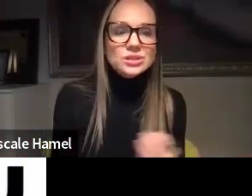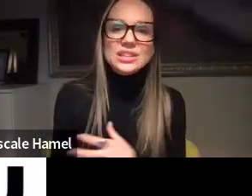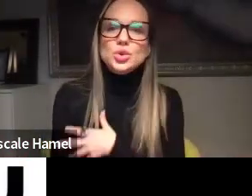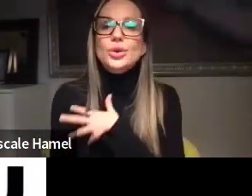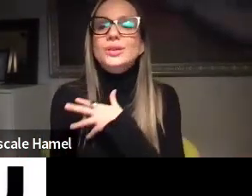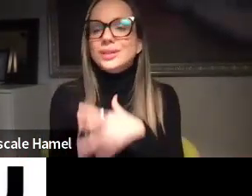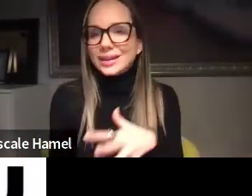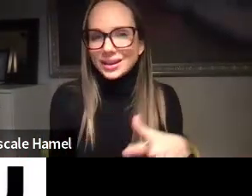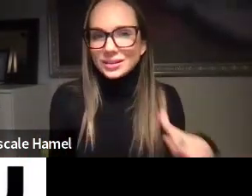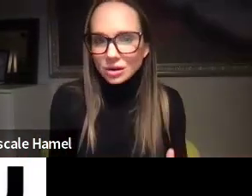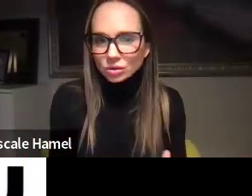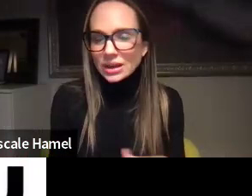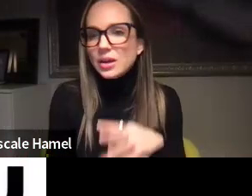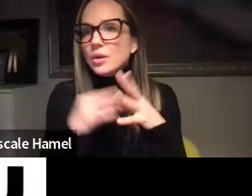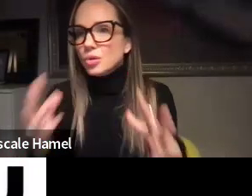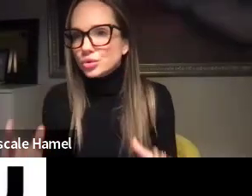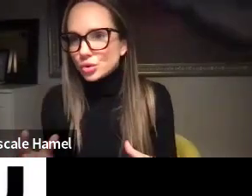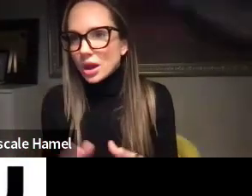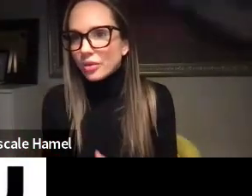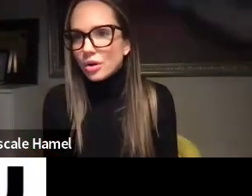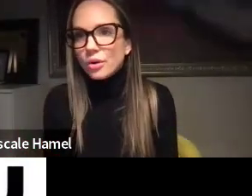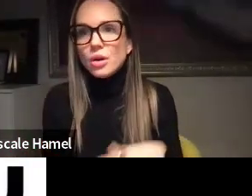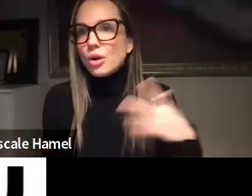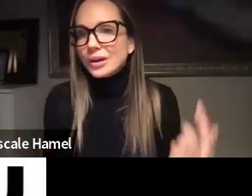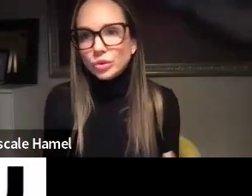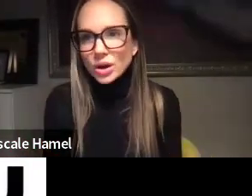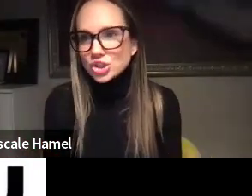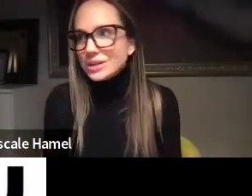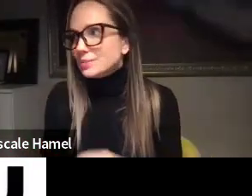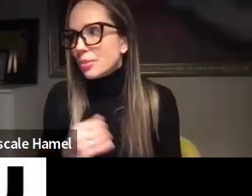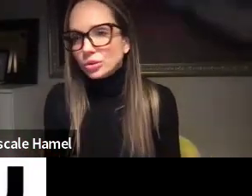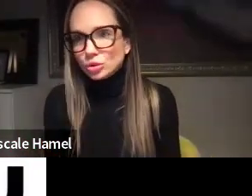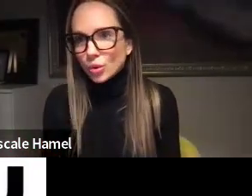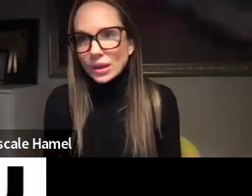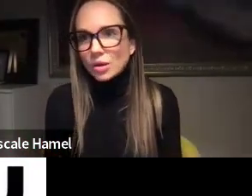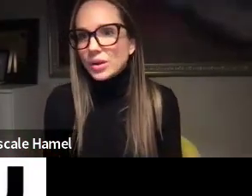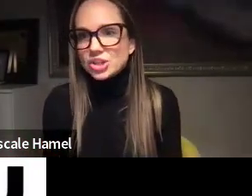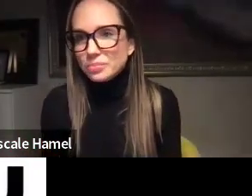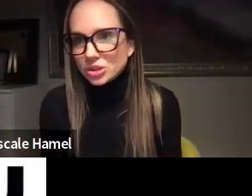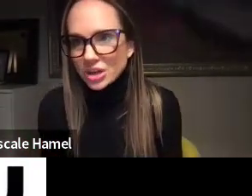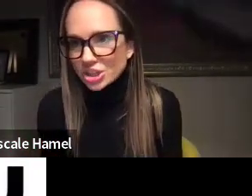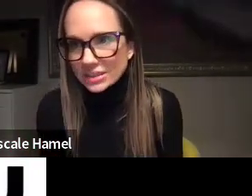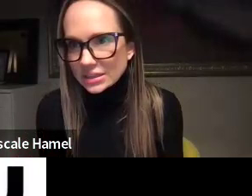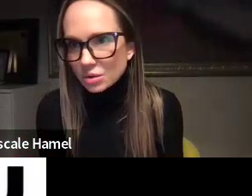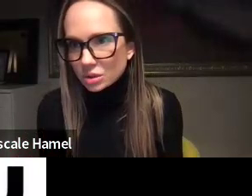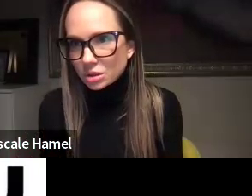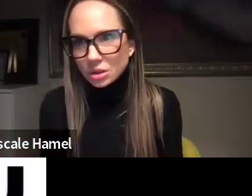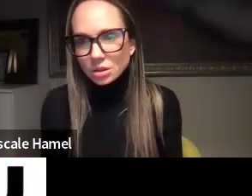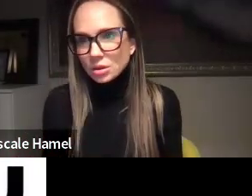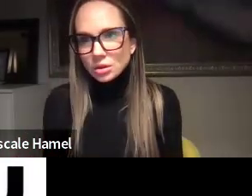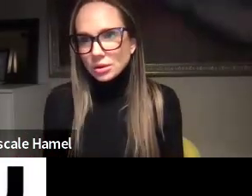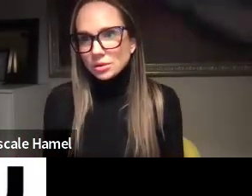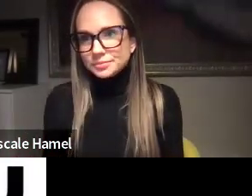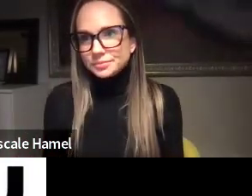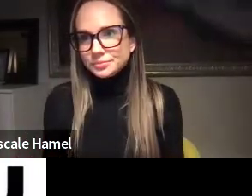Donc, ça dure très, très, très longtemps. Pour ceux qui en ont, un manteau en jeans puis un manteau de cuir, on n'achète pas ça à chaque saison, là.